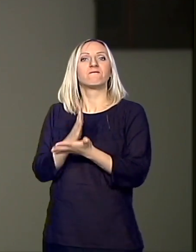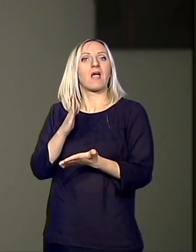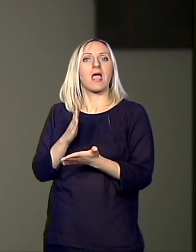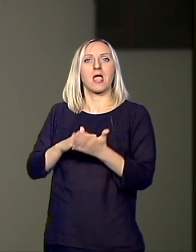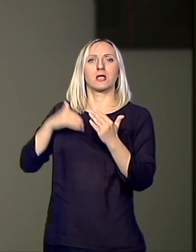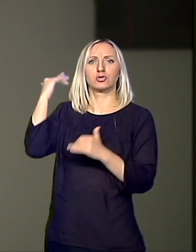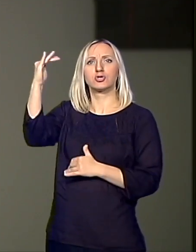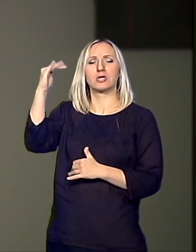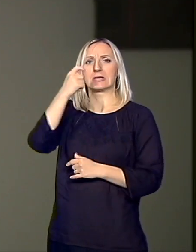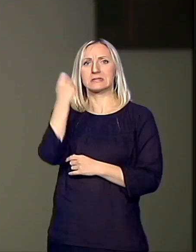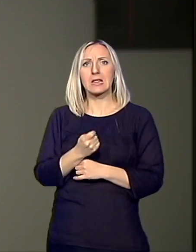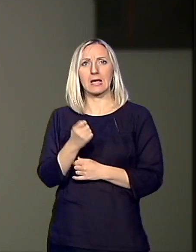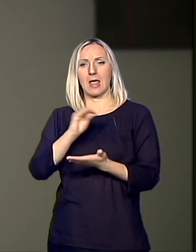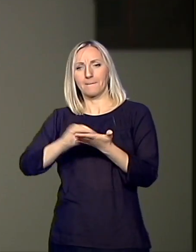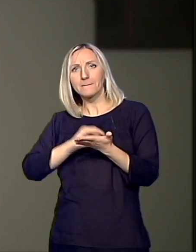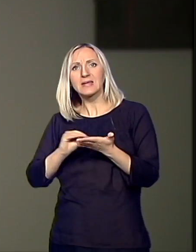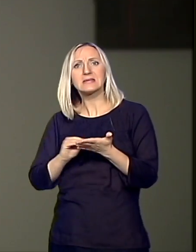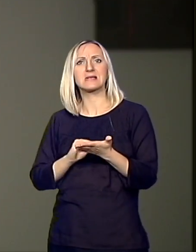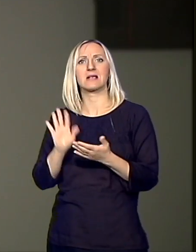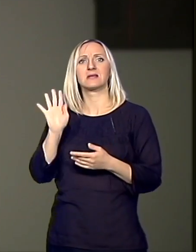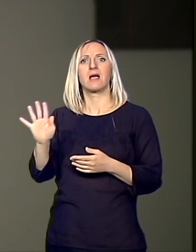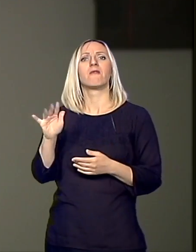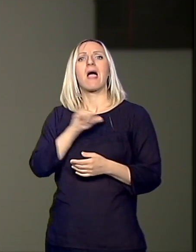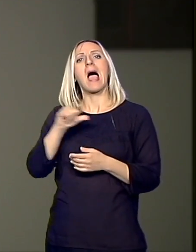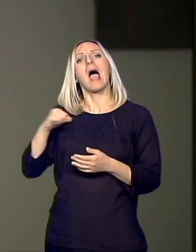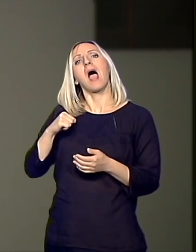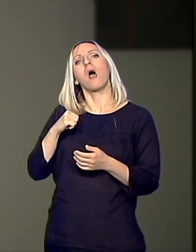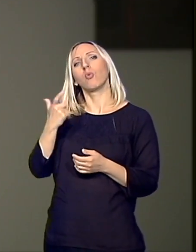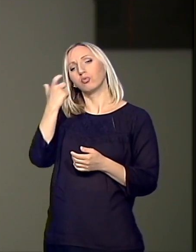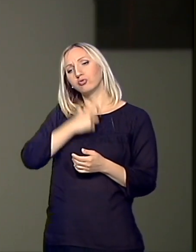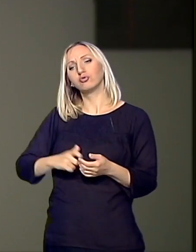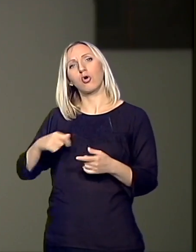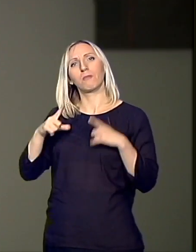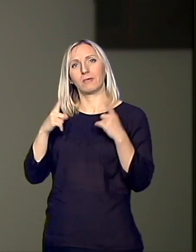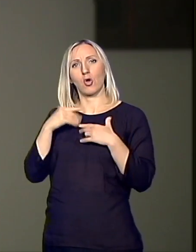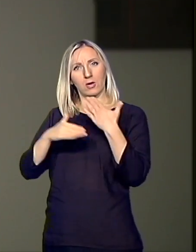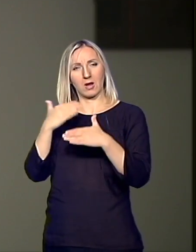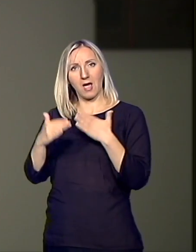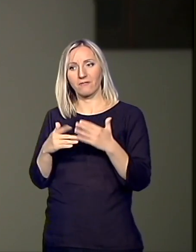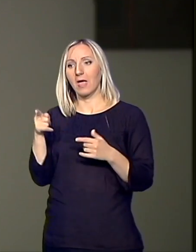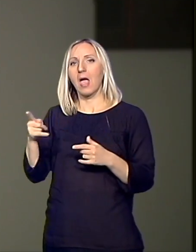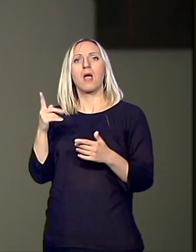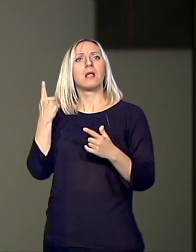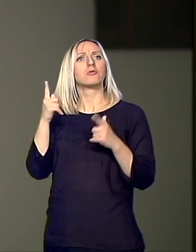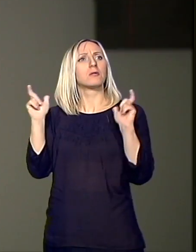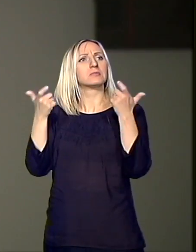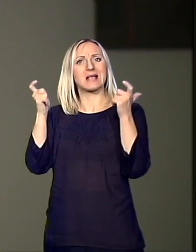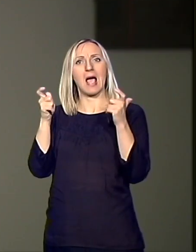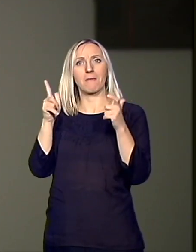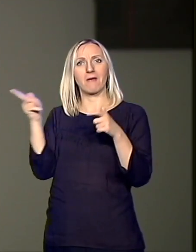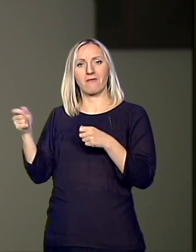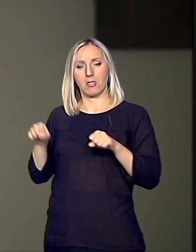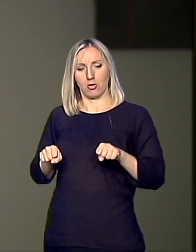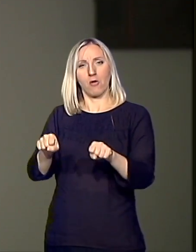je slikar, već je pisac svoje autobiografije, nalazi se na jednoj zabavi na koju je doveden u dobrotvorne